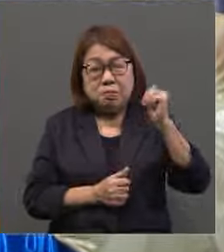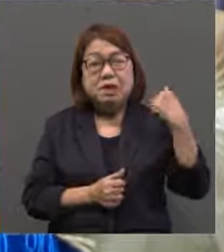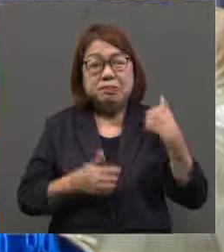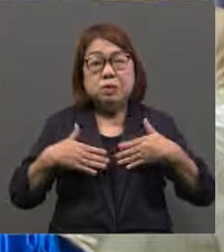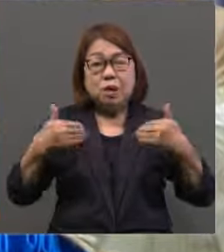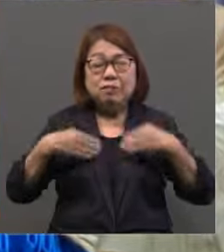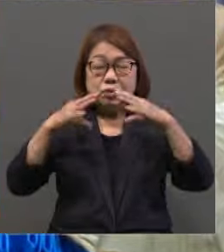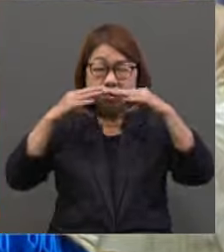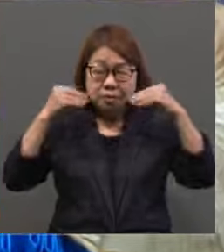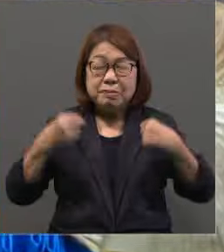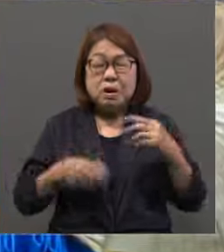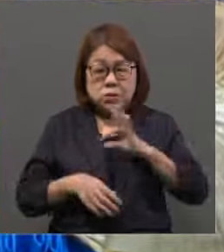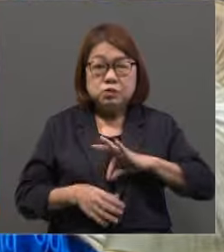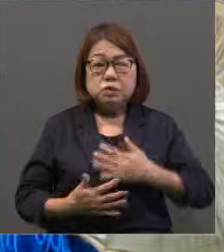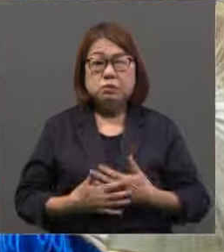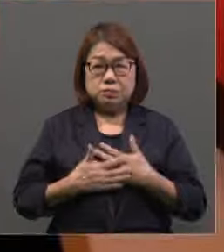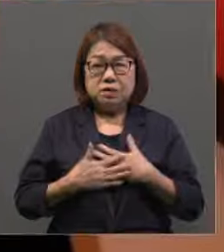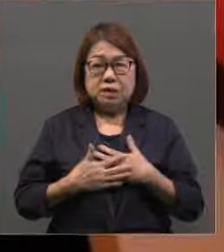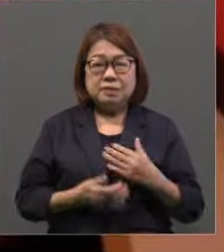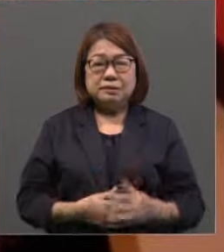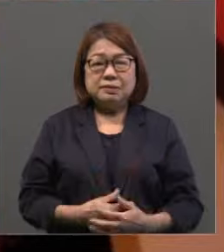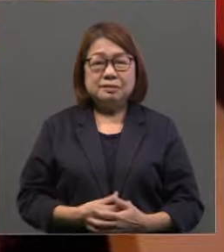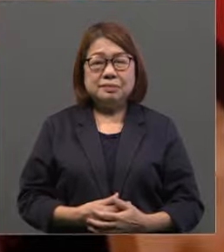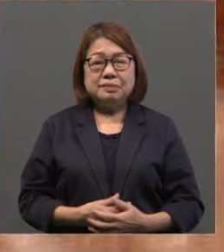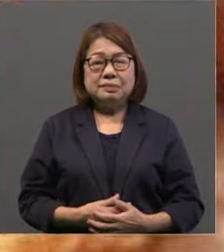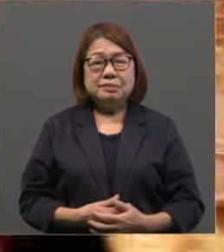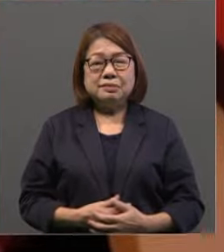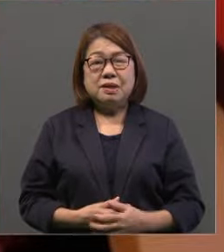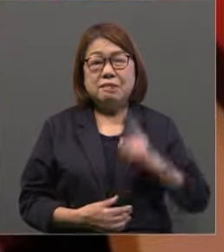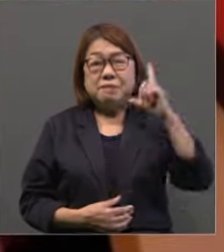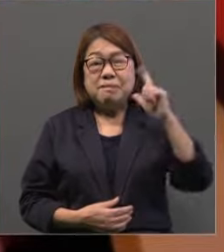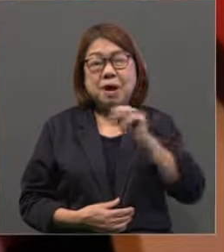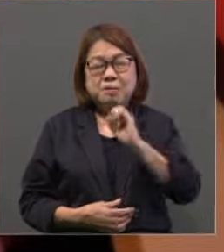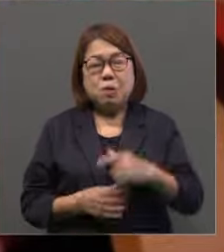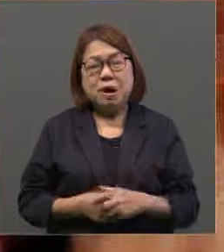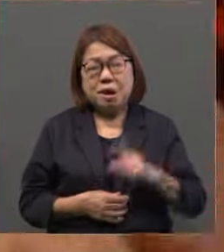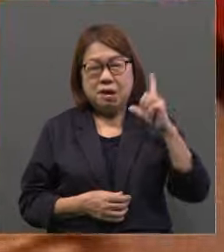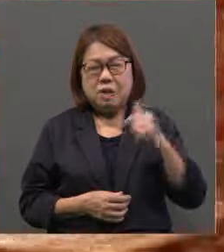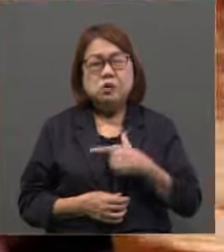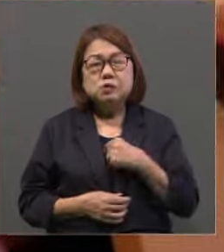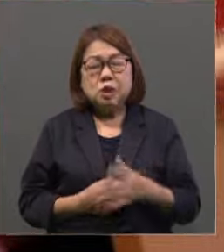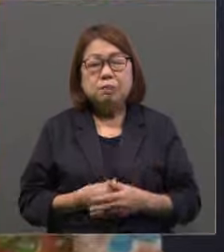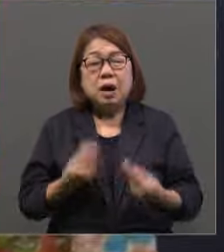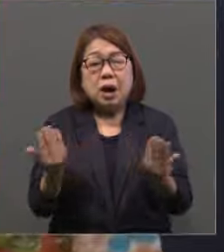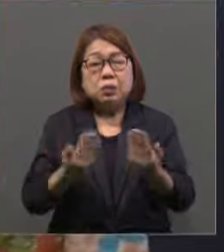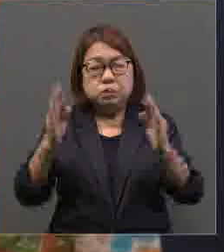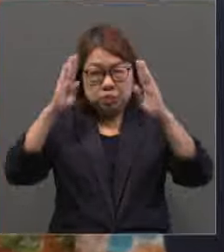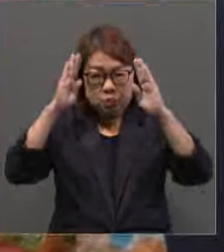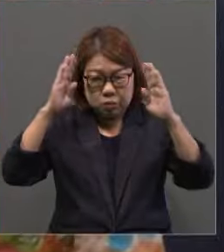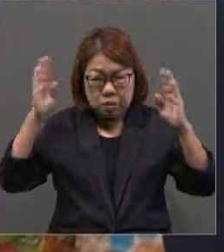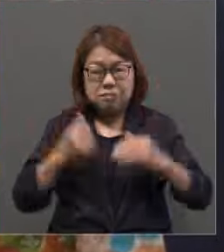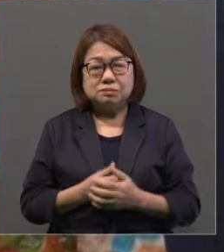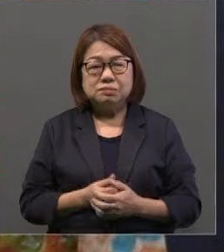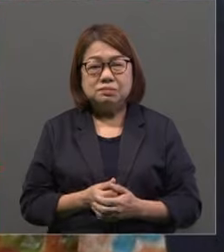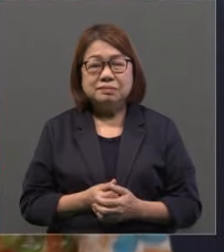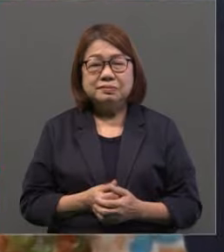ภาคภูมิใจในบุตรหลานของตัวเอง แม่ชอบเพราะว่าน้องเขาได้มีประสบการณ์เพิ่มอย่างนี้ค่ะและ